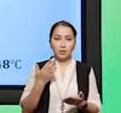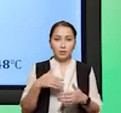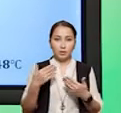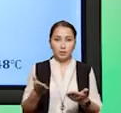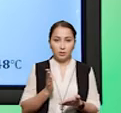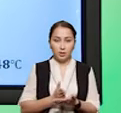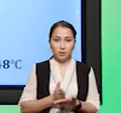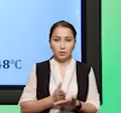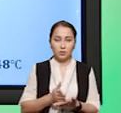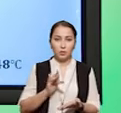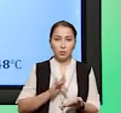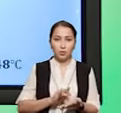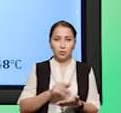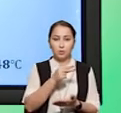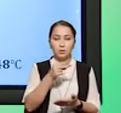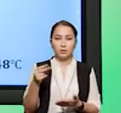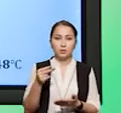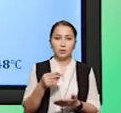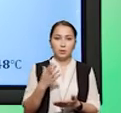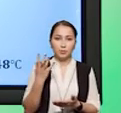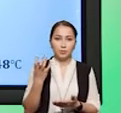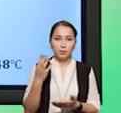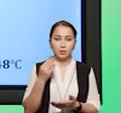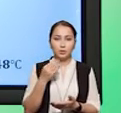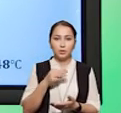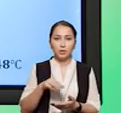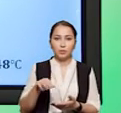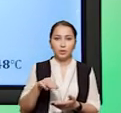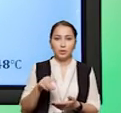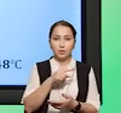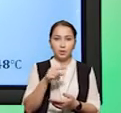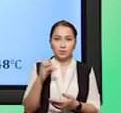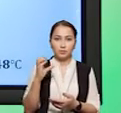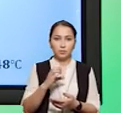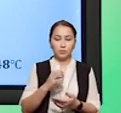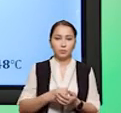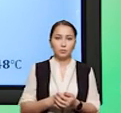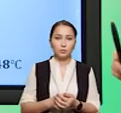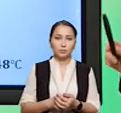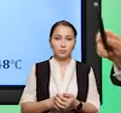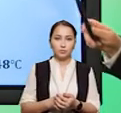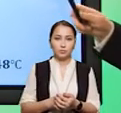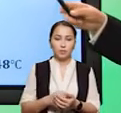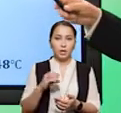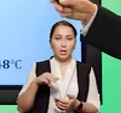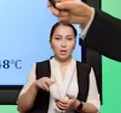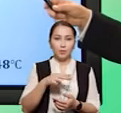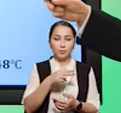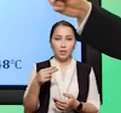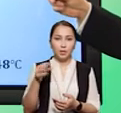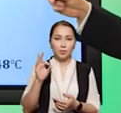Berilgan V o'rtacha teng bo'ladi 500 metr taqsim sekundga. M